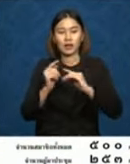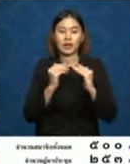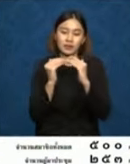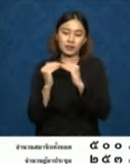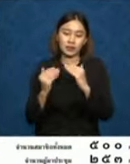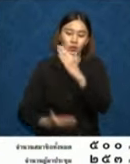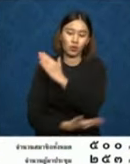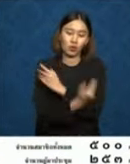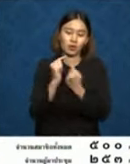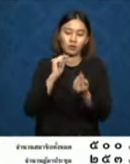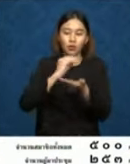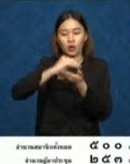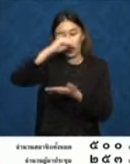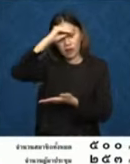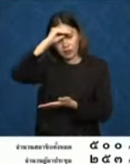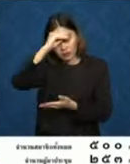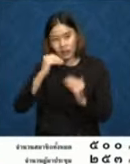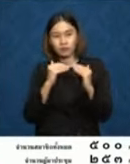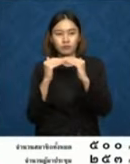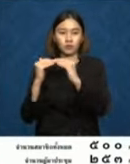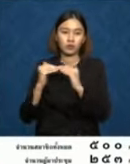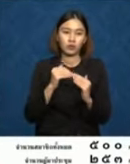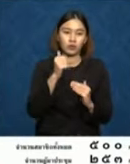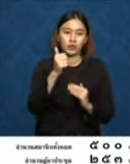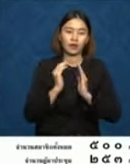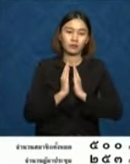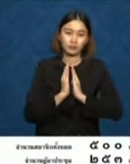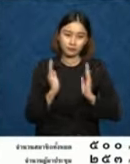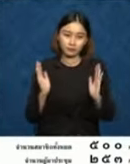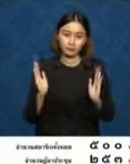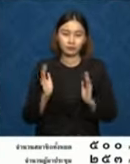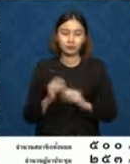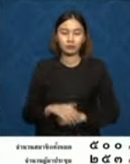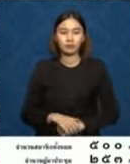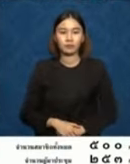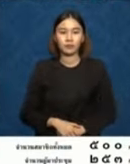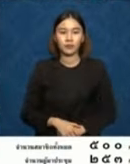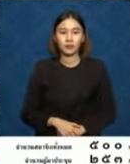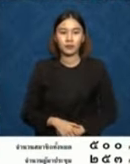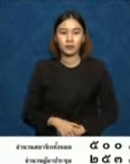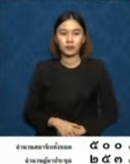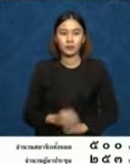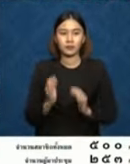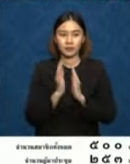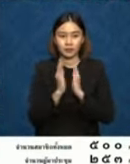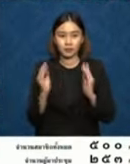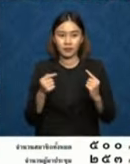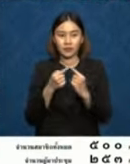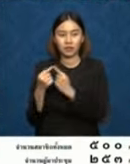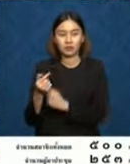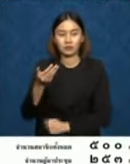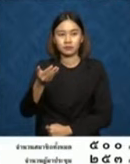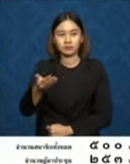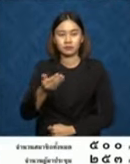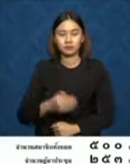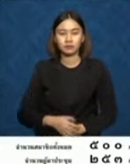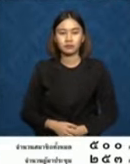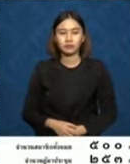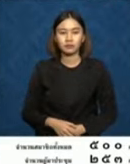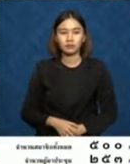ธิและโอกาสทางการศึกษาอย่างเสมอภาคได้ครับขอบคุณครับท่านประธานครับ ขอบคุณครับเชิญท่านวิชัยสุดสวั